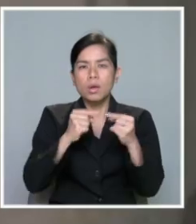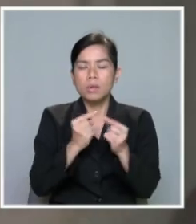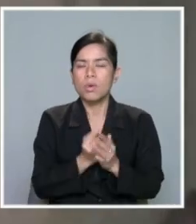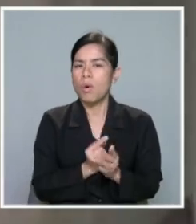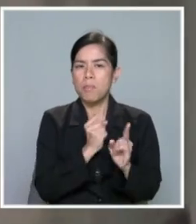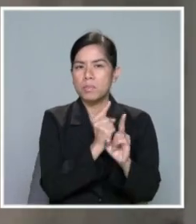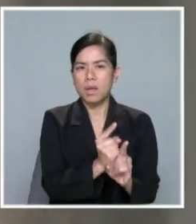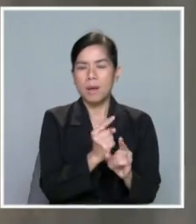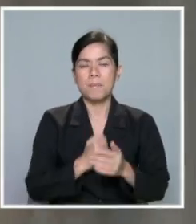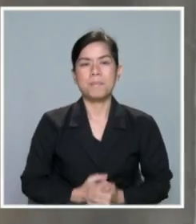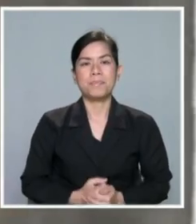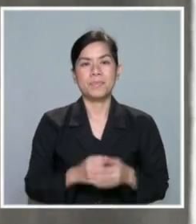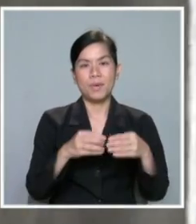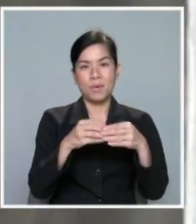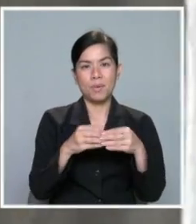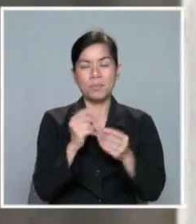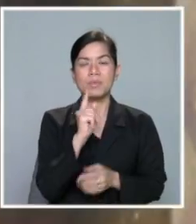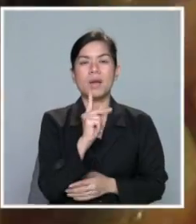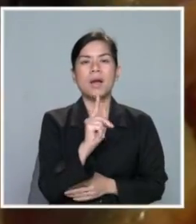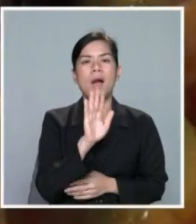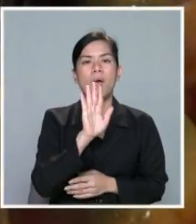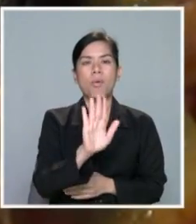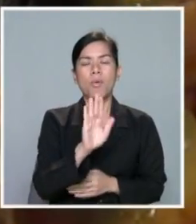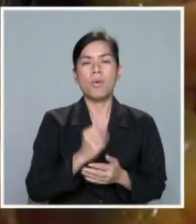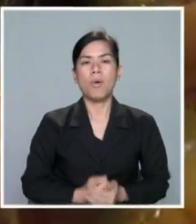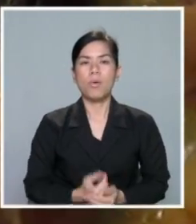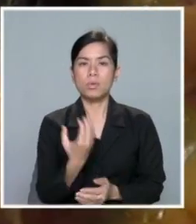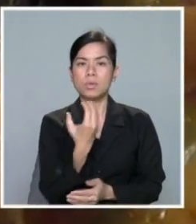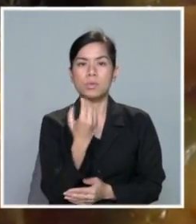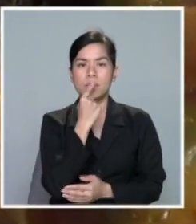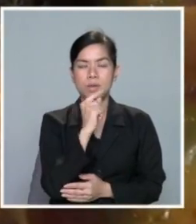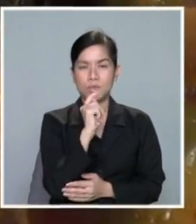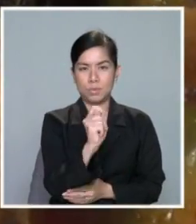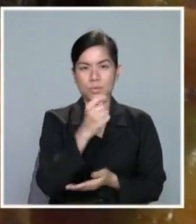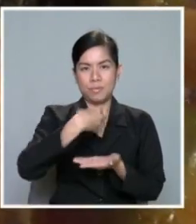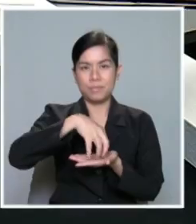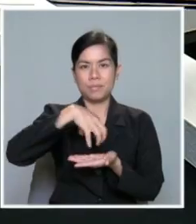ภาพทีมข่าวภูมิภาค True For YouรายงานHello